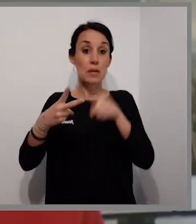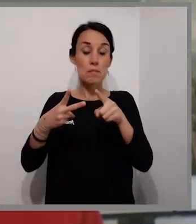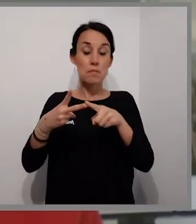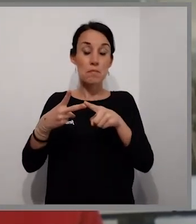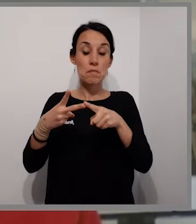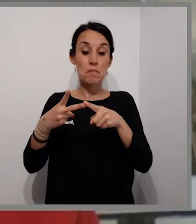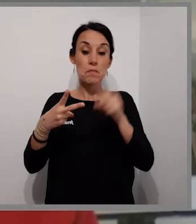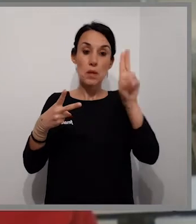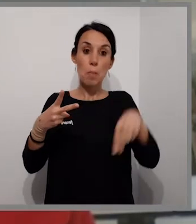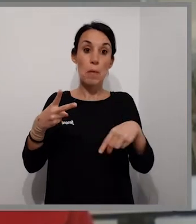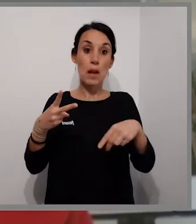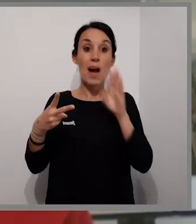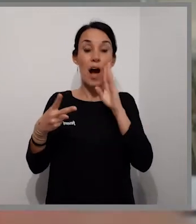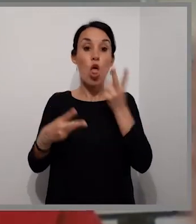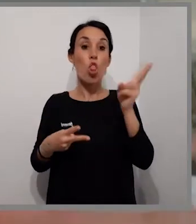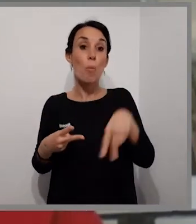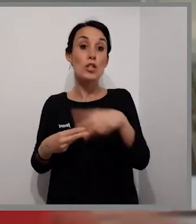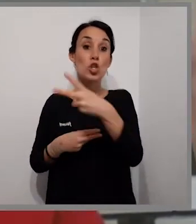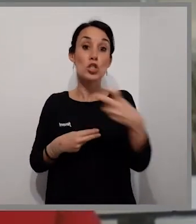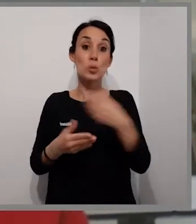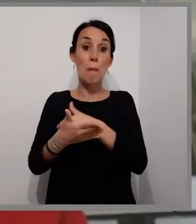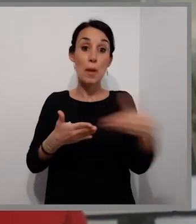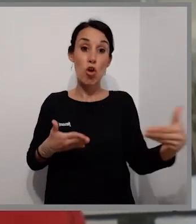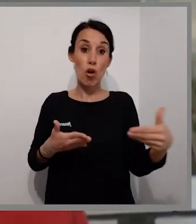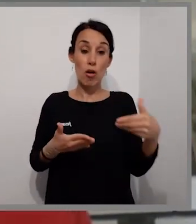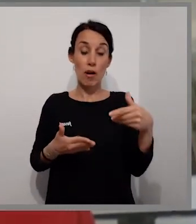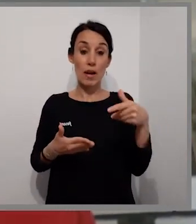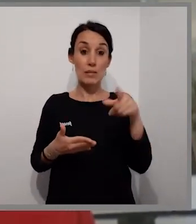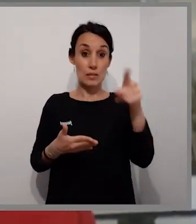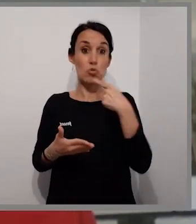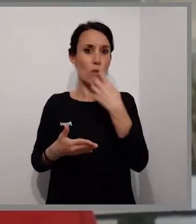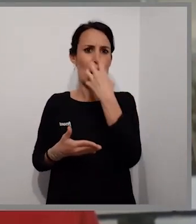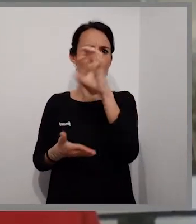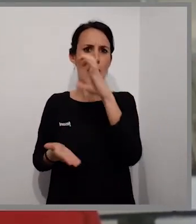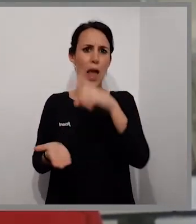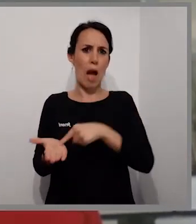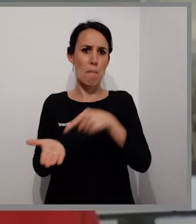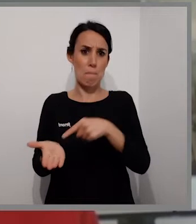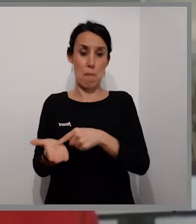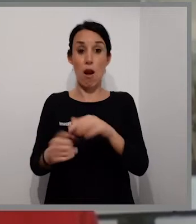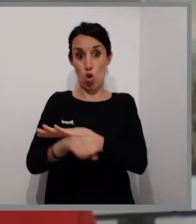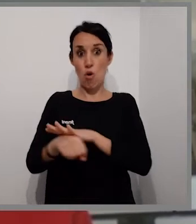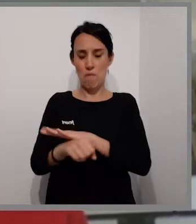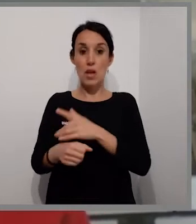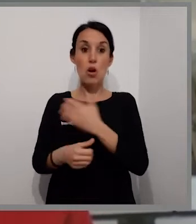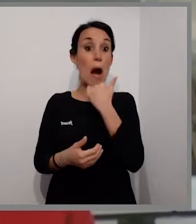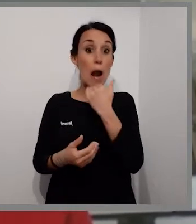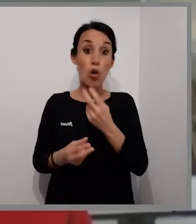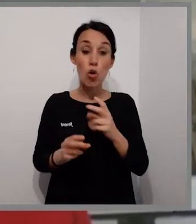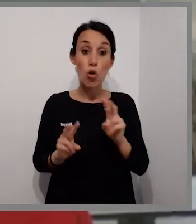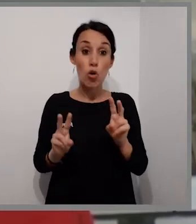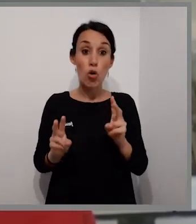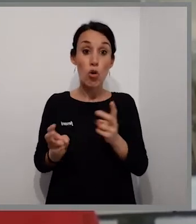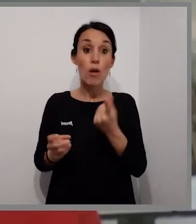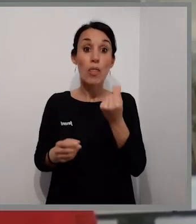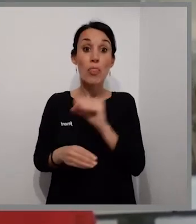cosa. I d'altra banda, li volia preguntar per aquests 2.200 milions que vostè va reclamar al govern, si es coneix